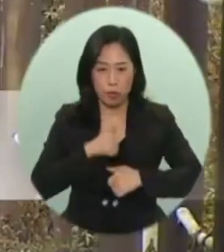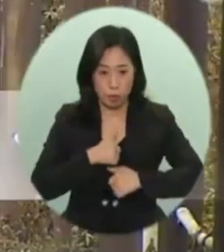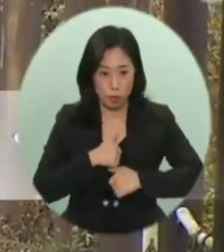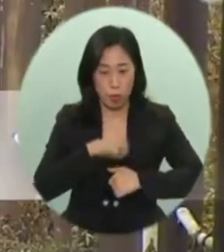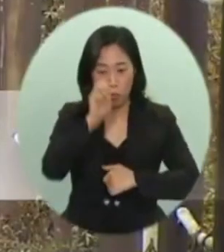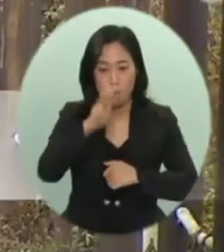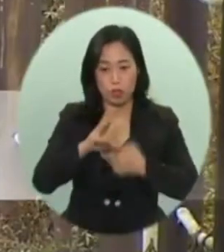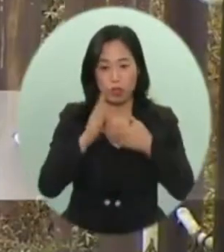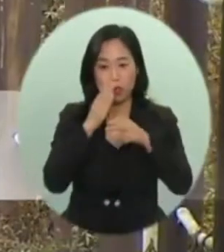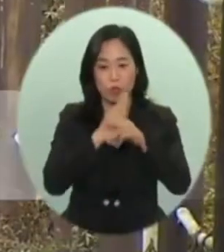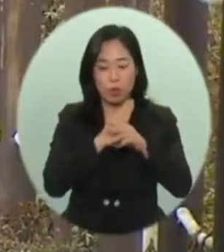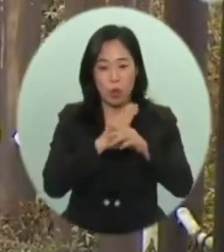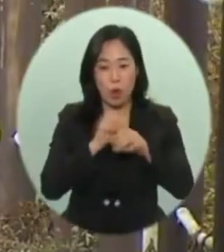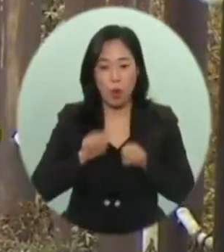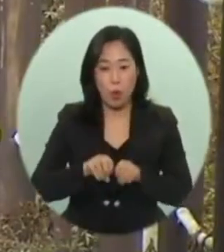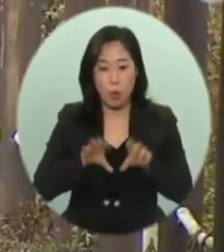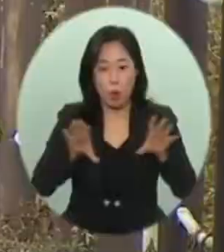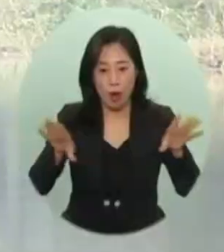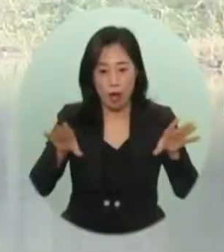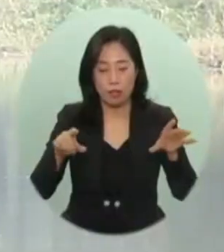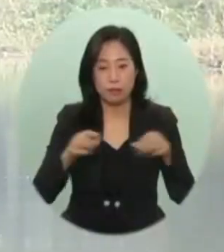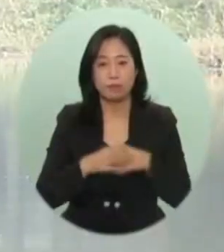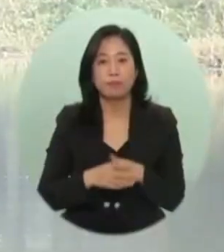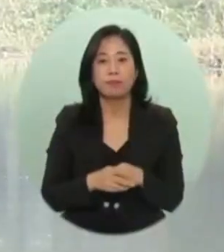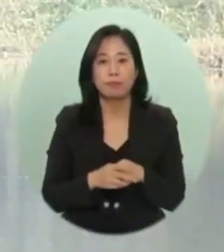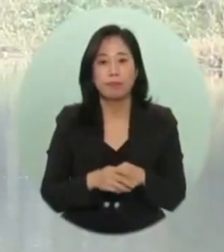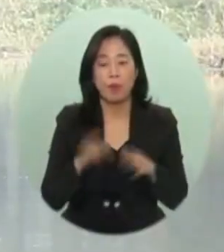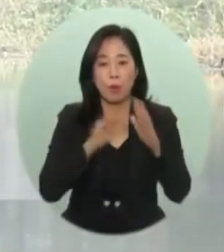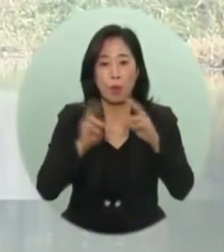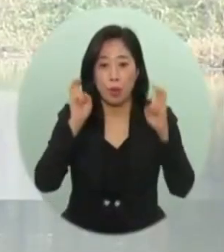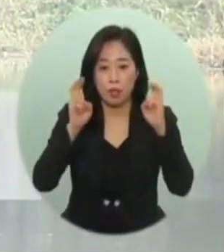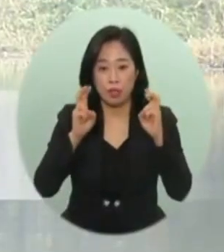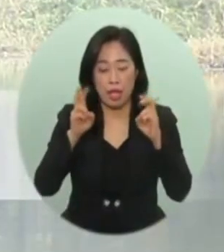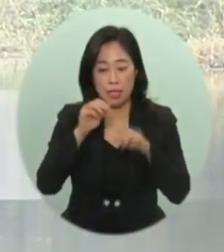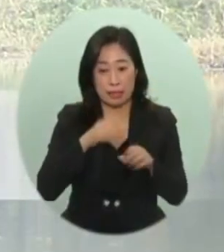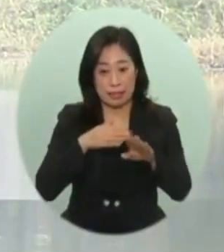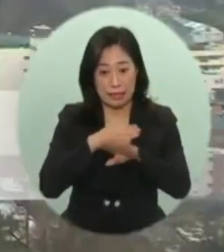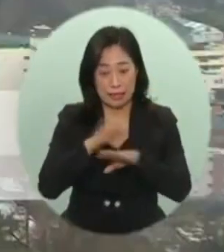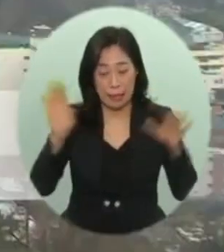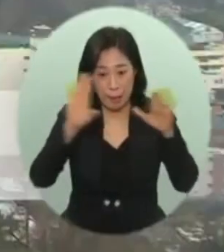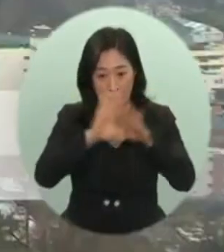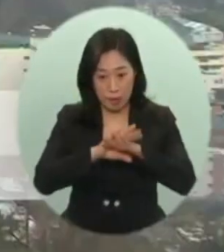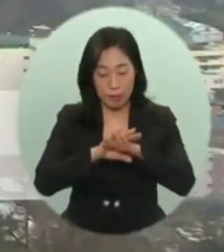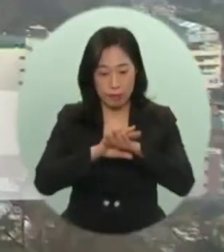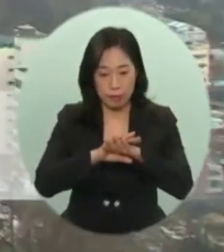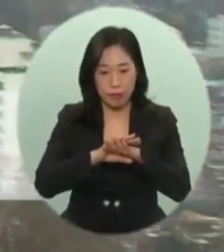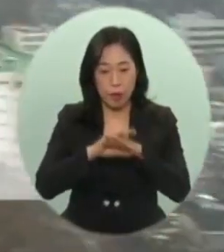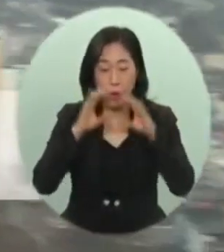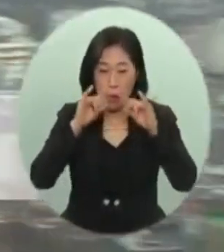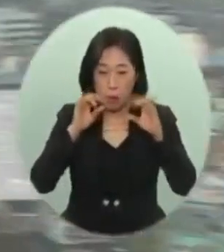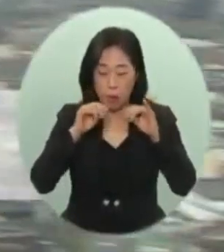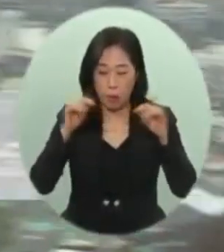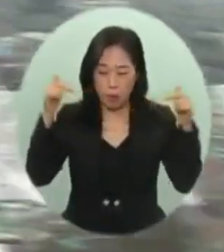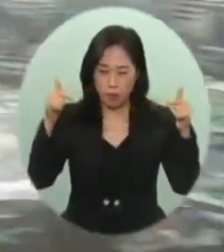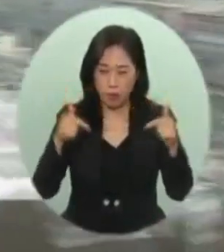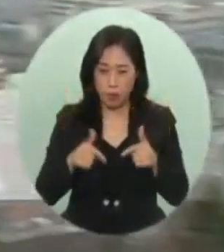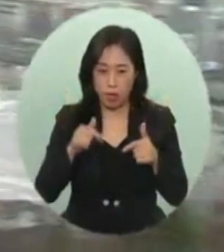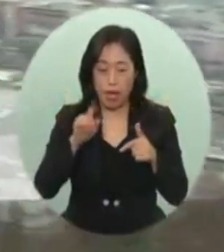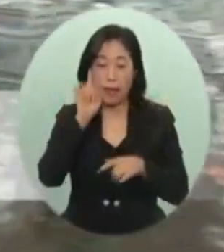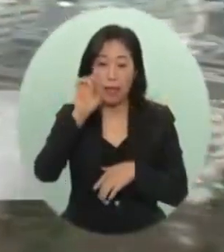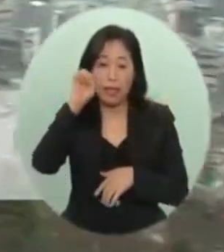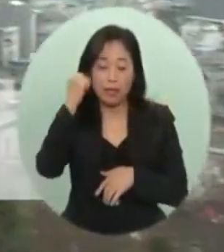광주와 중부권까지 확대했습니다 공단은 오늘 늦은 밤부터 미세먼지 농도가 점차 낮아지면서 내일